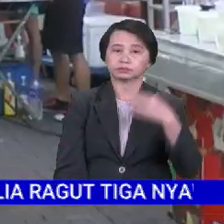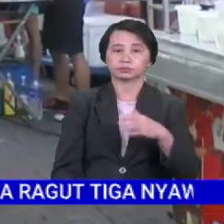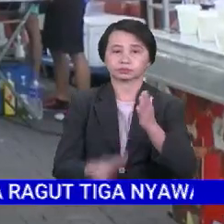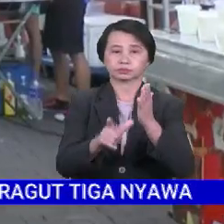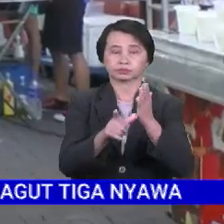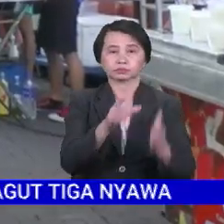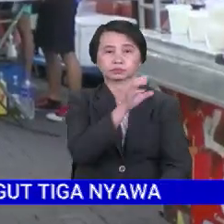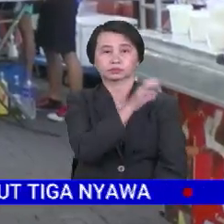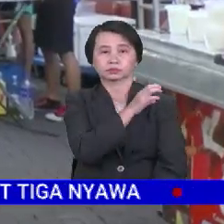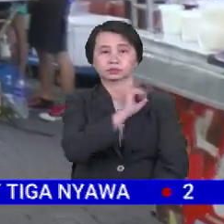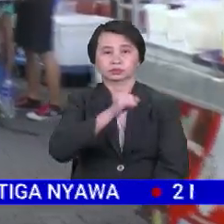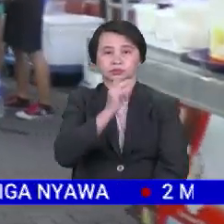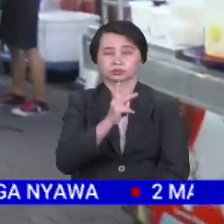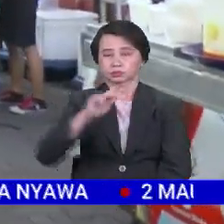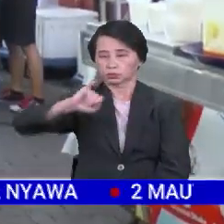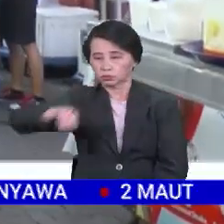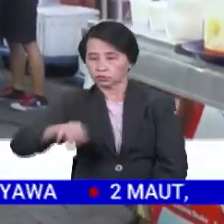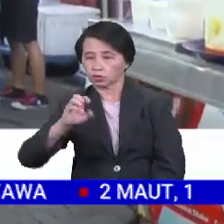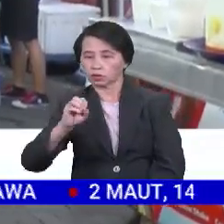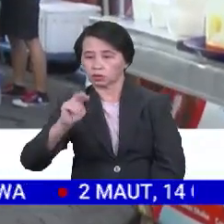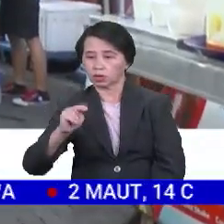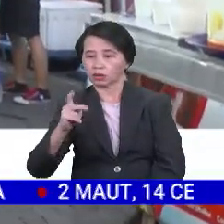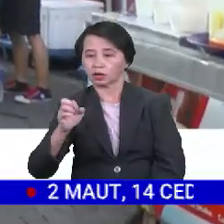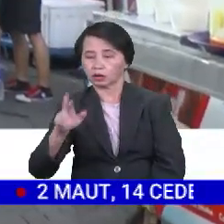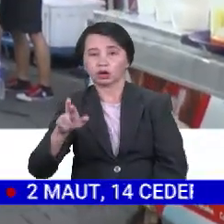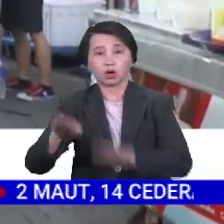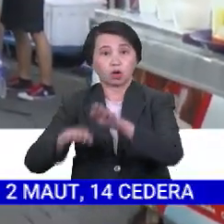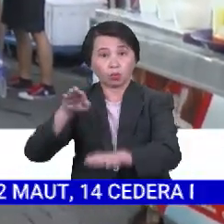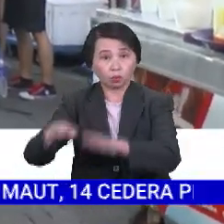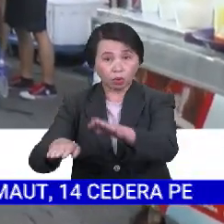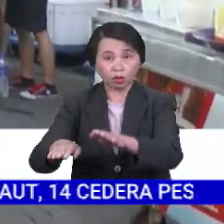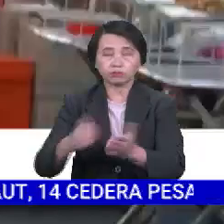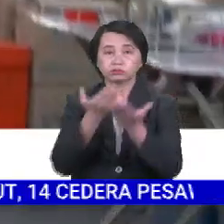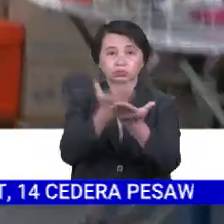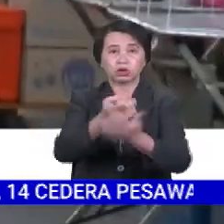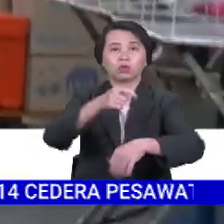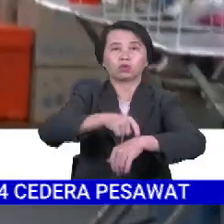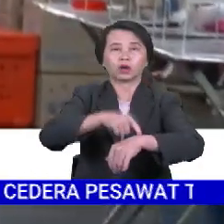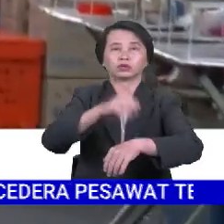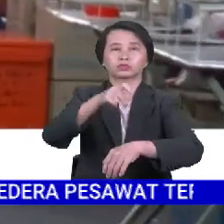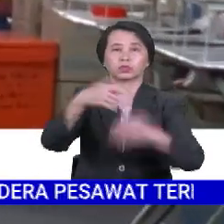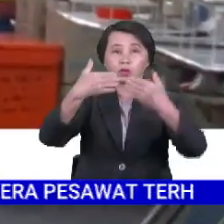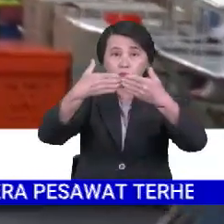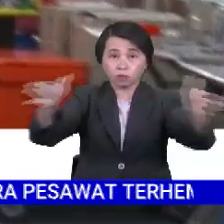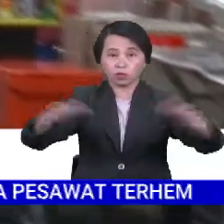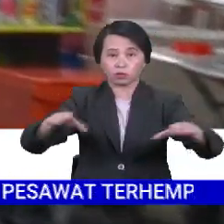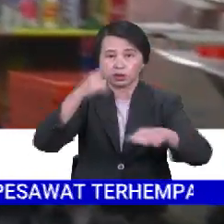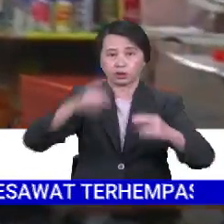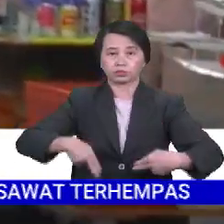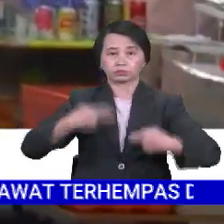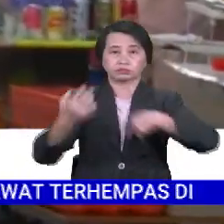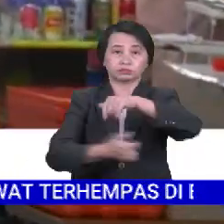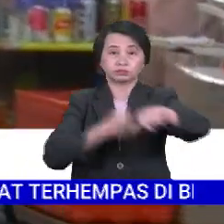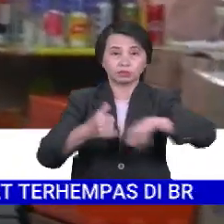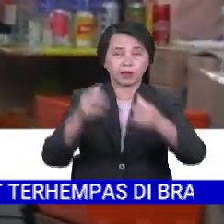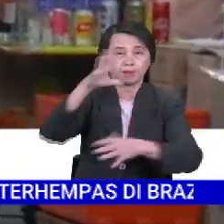Timbalan Pengerusi Jawatankuasa Jangka Walk, Datuk Gan Tian Lu berkata cadangan untuk menambah waktu operasi dibuat bagi menghidupkan suasana malam